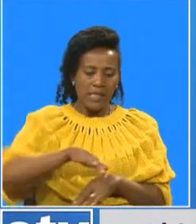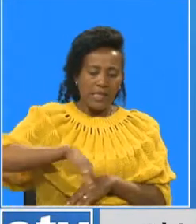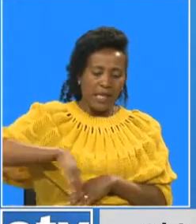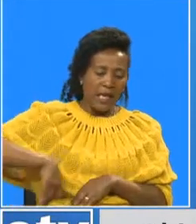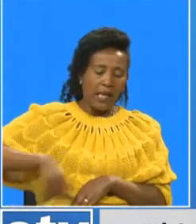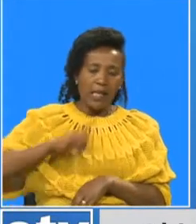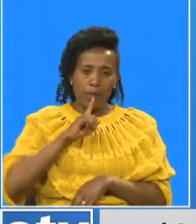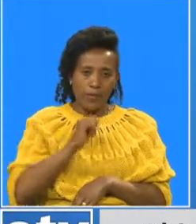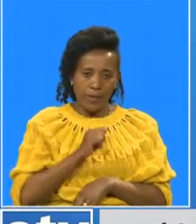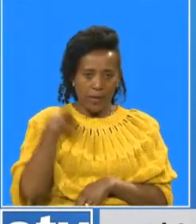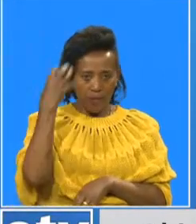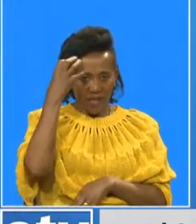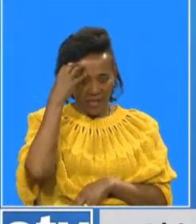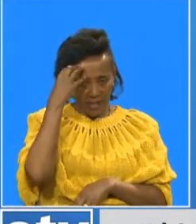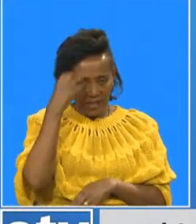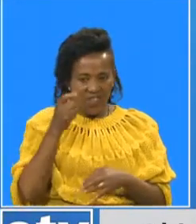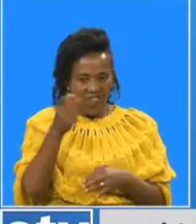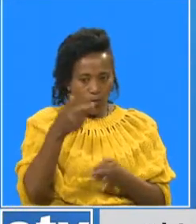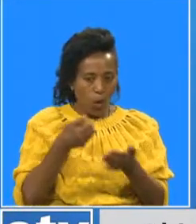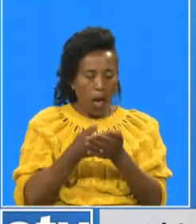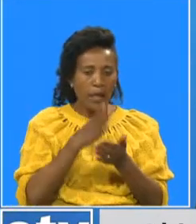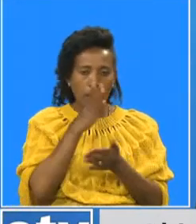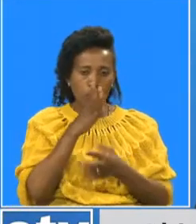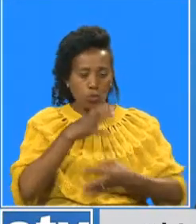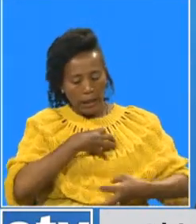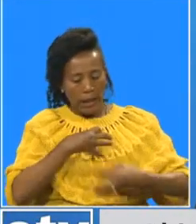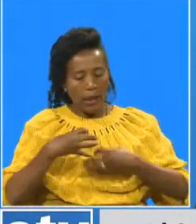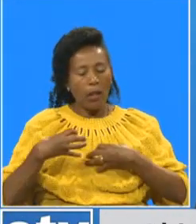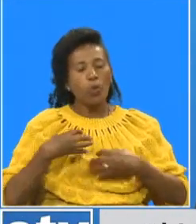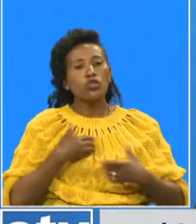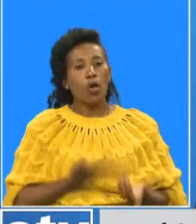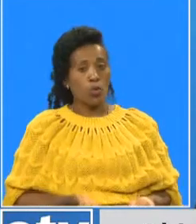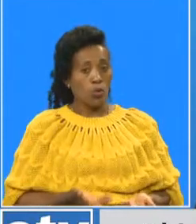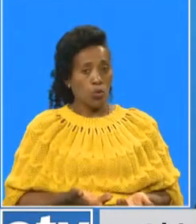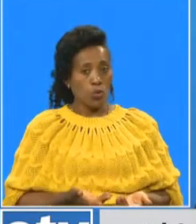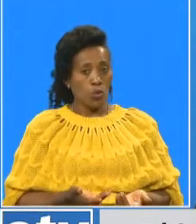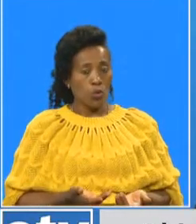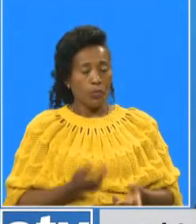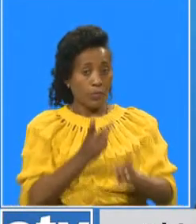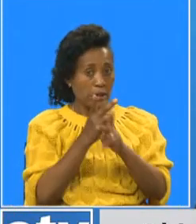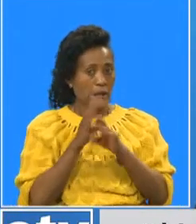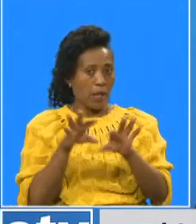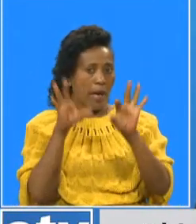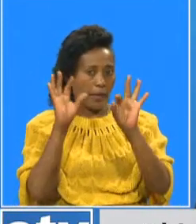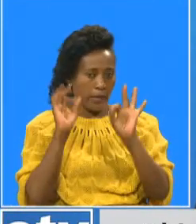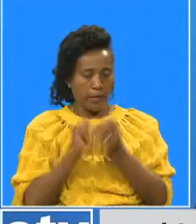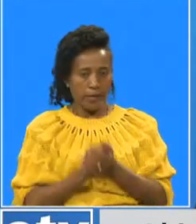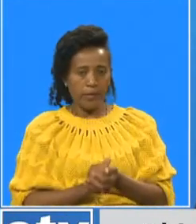ዘገየብን፣ መንግስት ፈጥኖ አልደረሰልንም የሚሉ ኮምፕሌኖች አሉ ብድር ለማግኘት።